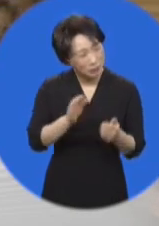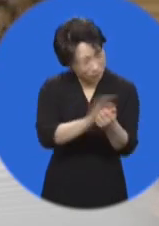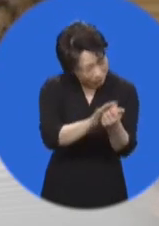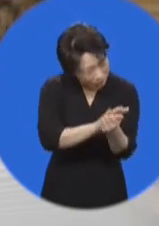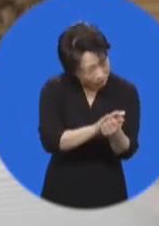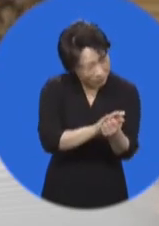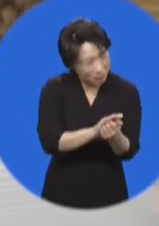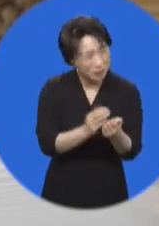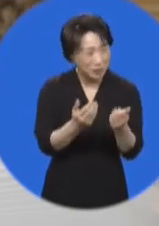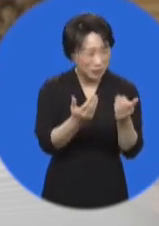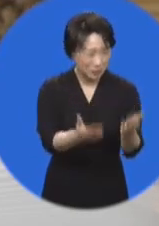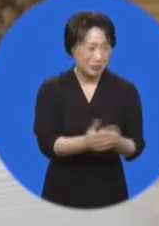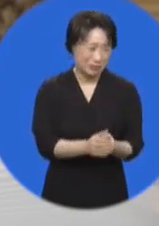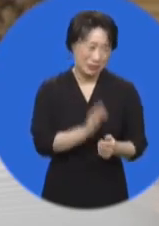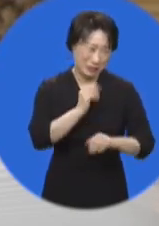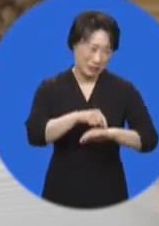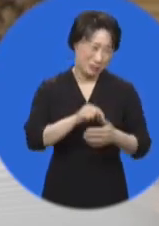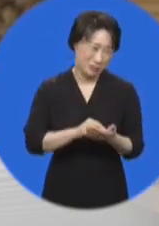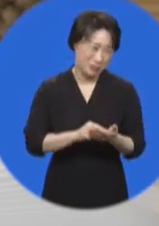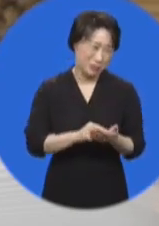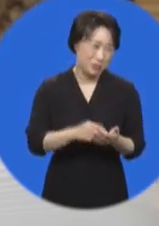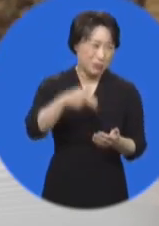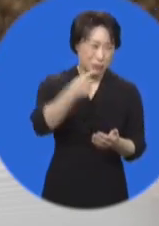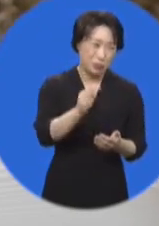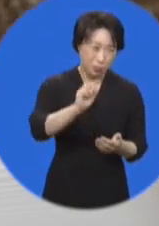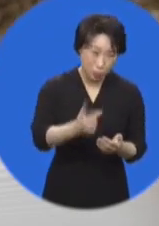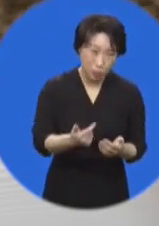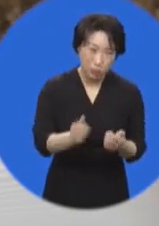위로하고 심으로 조문합니다.